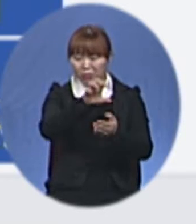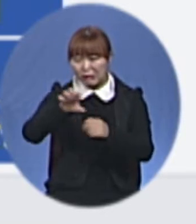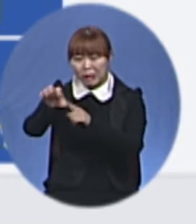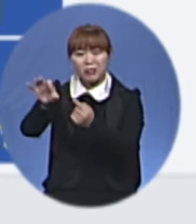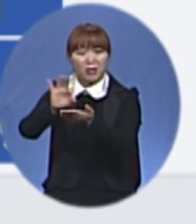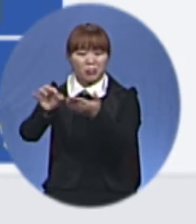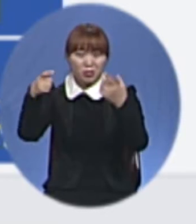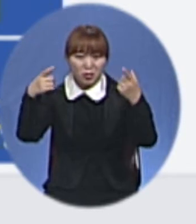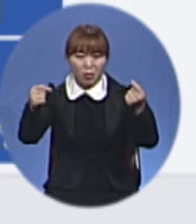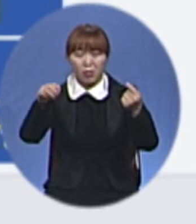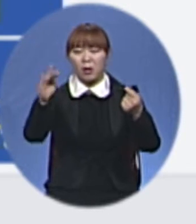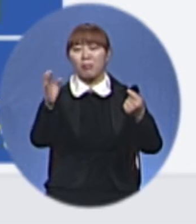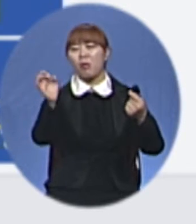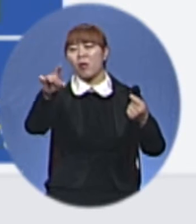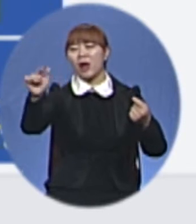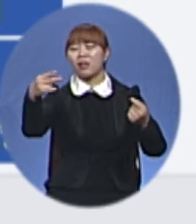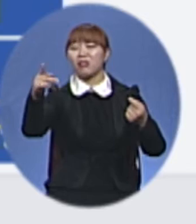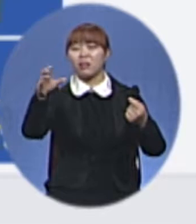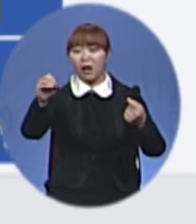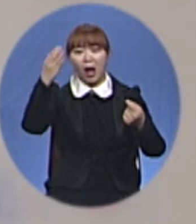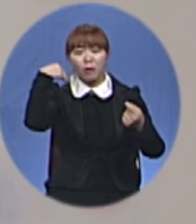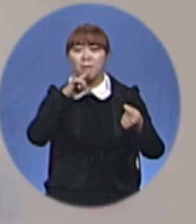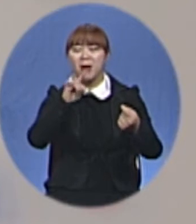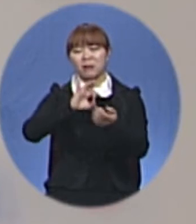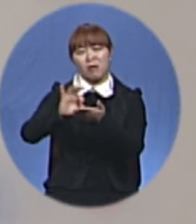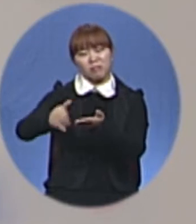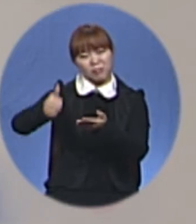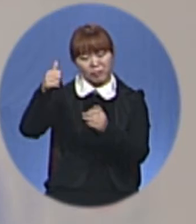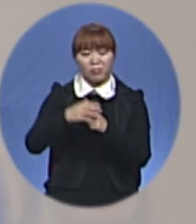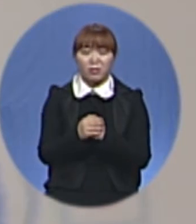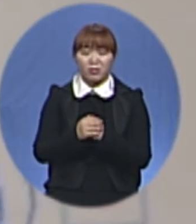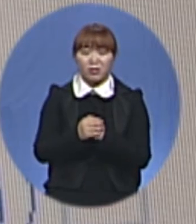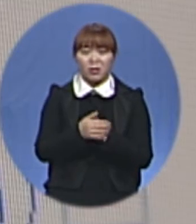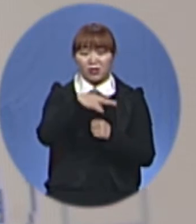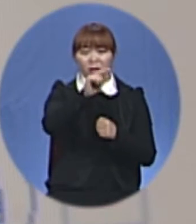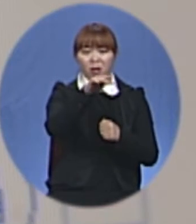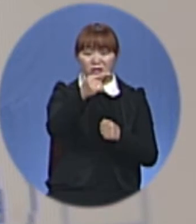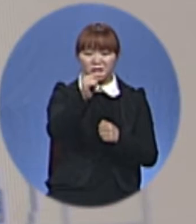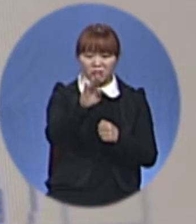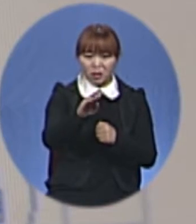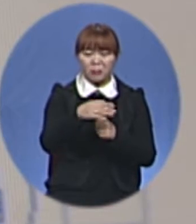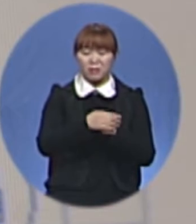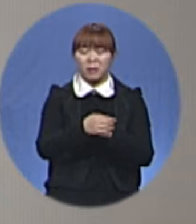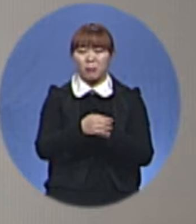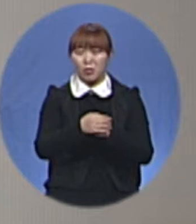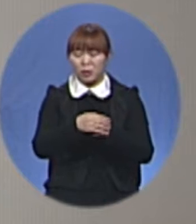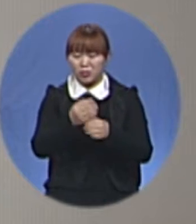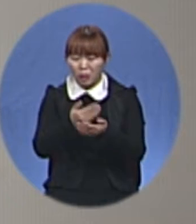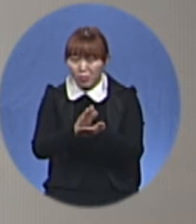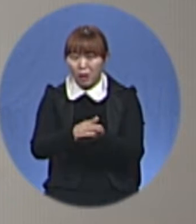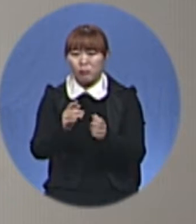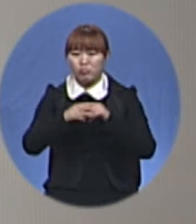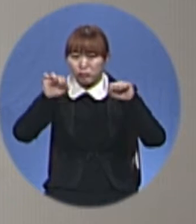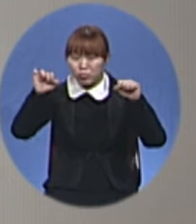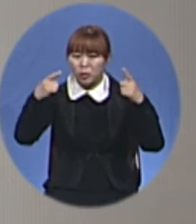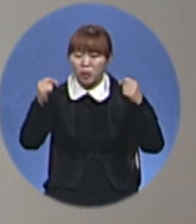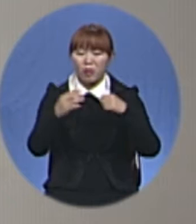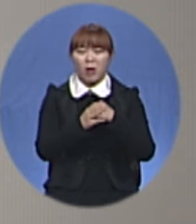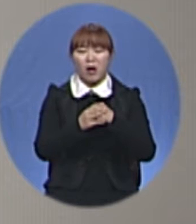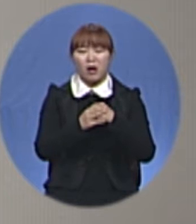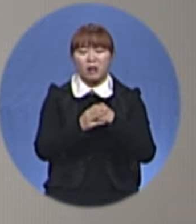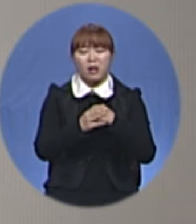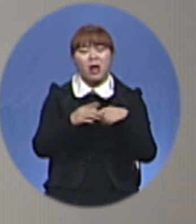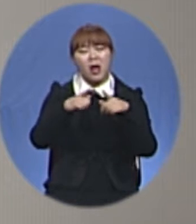것으로 봉안당으로 쓰는 것이 적절합니다. 견습이나 가마니, 배달, 설비, 운동 등 일본어